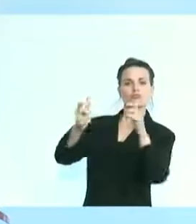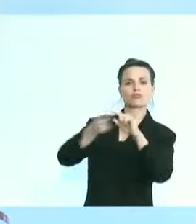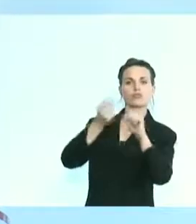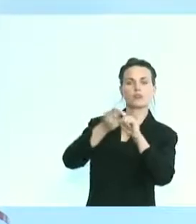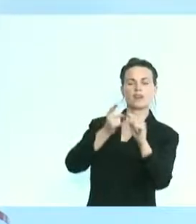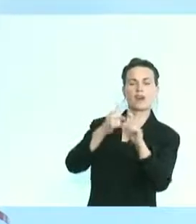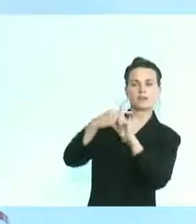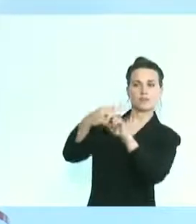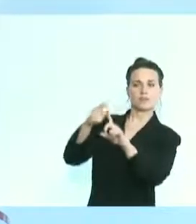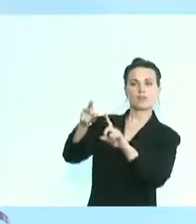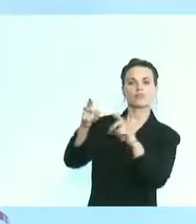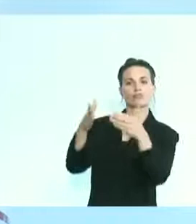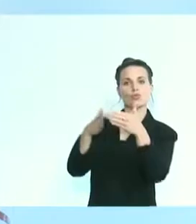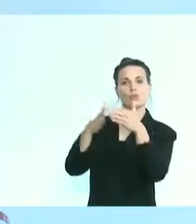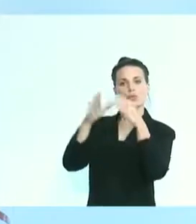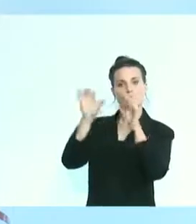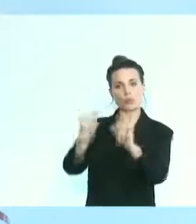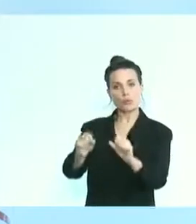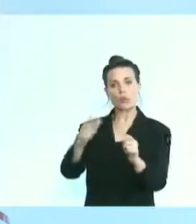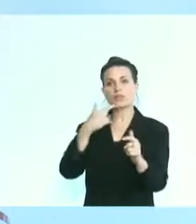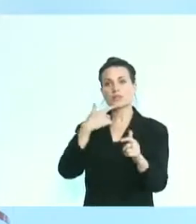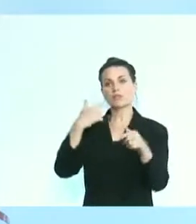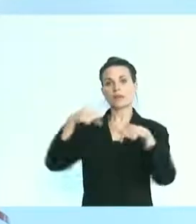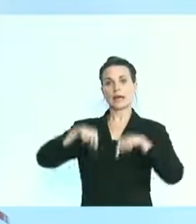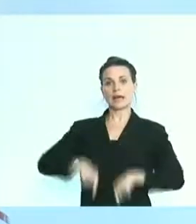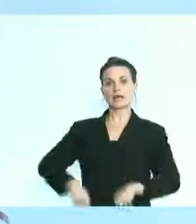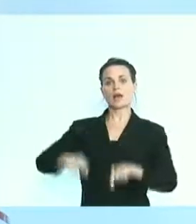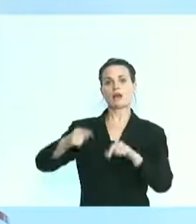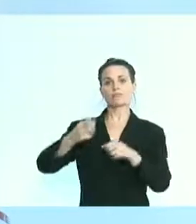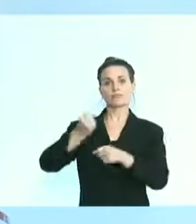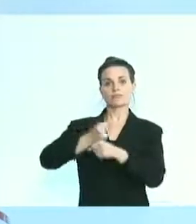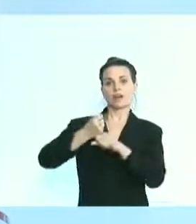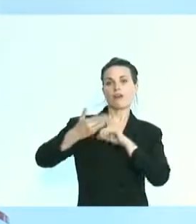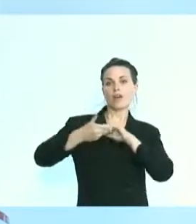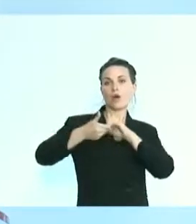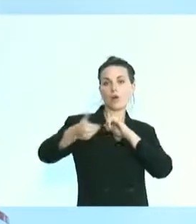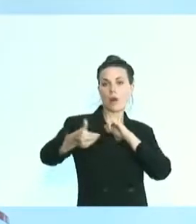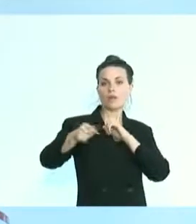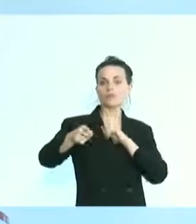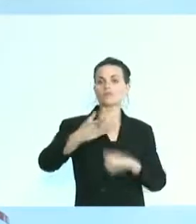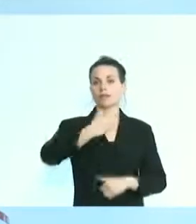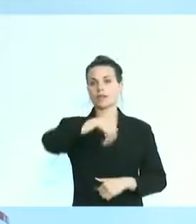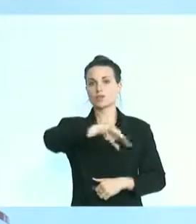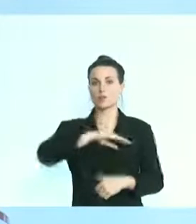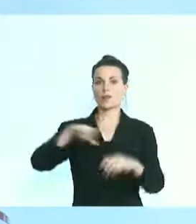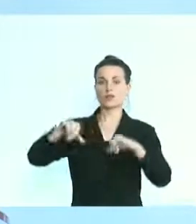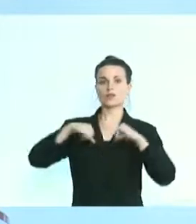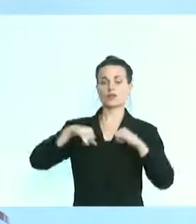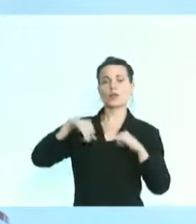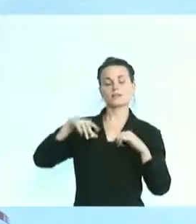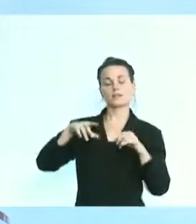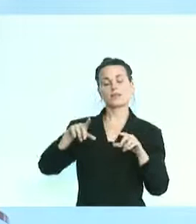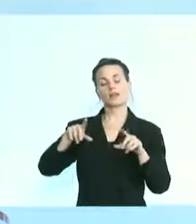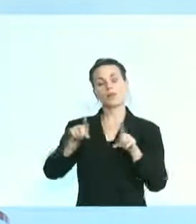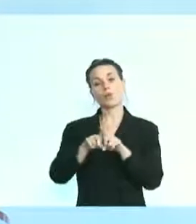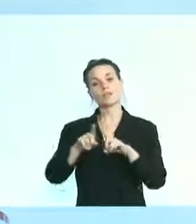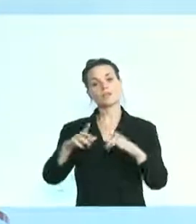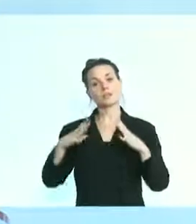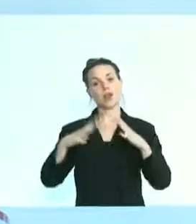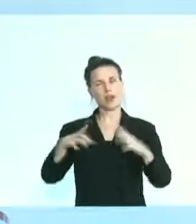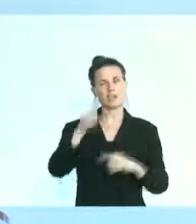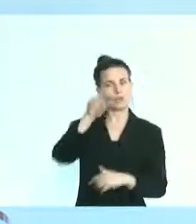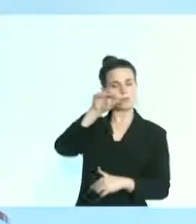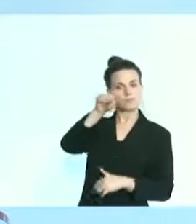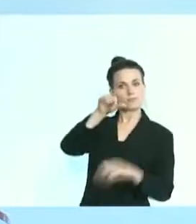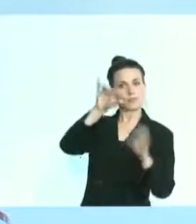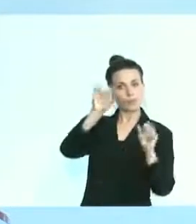ce sont les services déconcentrés de l'État en charge de la jeunesse et de l'engagement. Pour les collectivités déjà agréées, il suffit